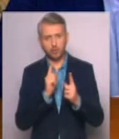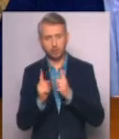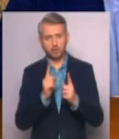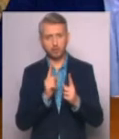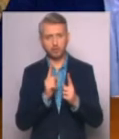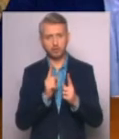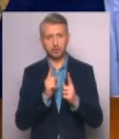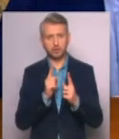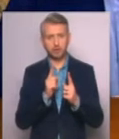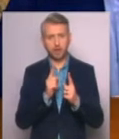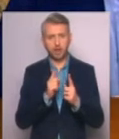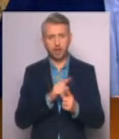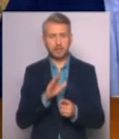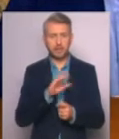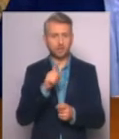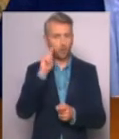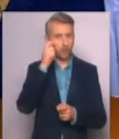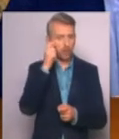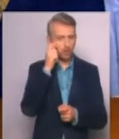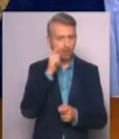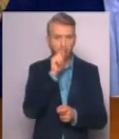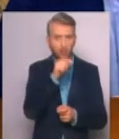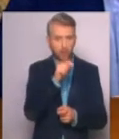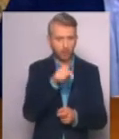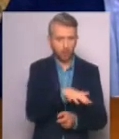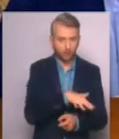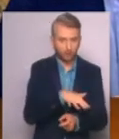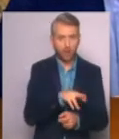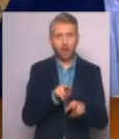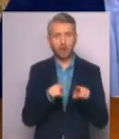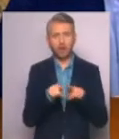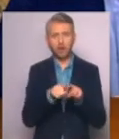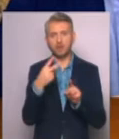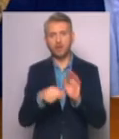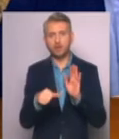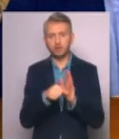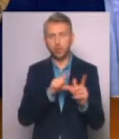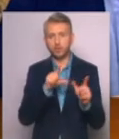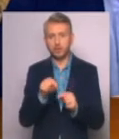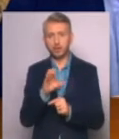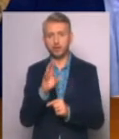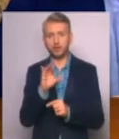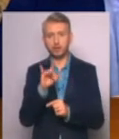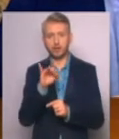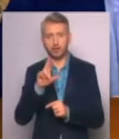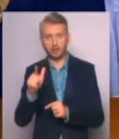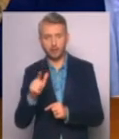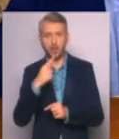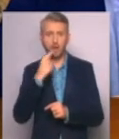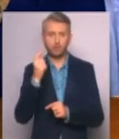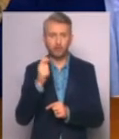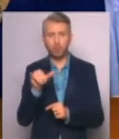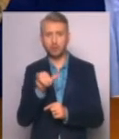з Кілоньовки, а можна, щоб він ходив як 26-й і йде на Сирець. От в неділю, в суботу він